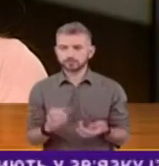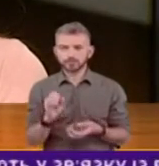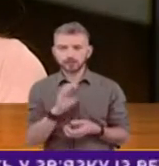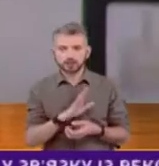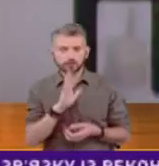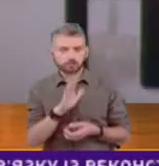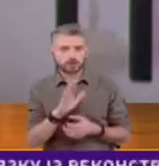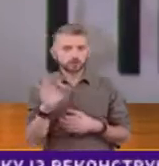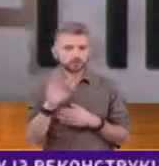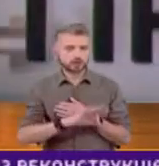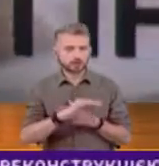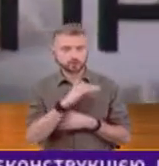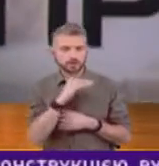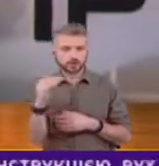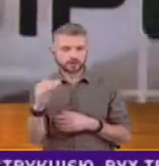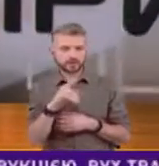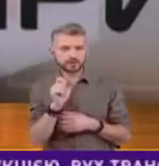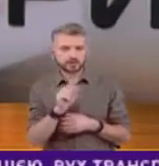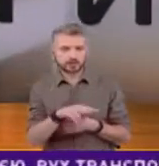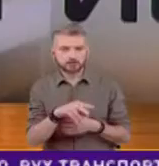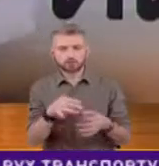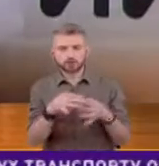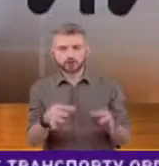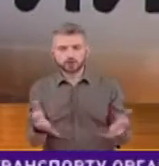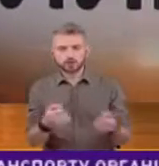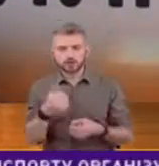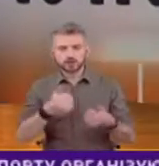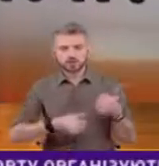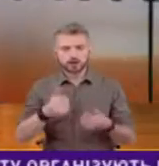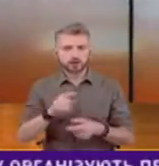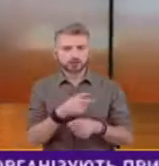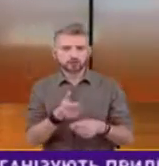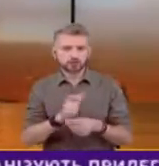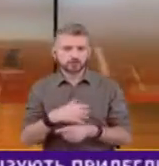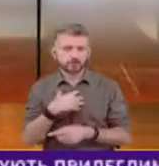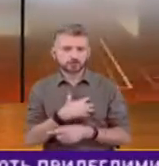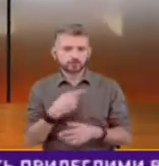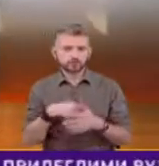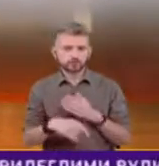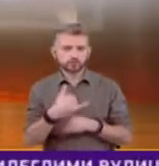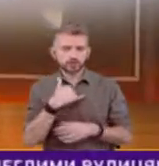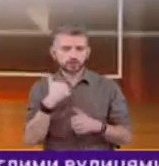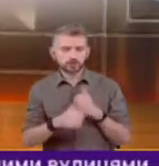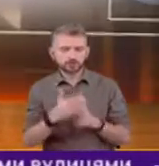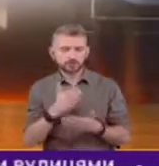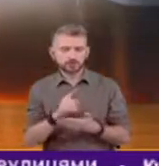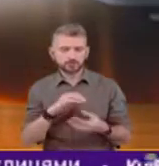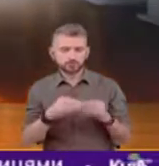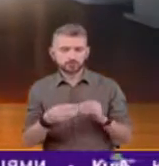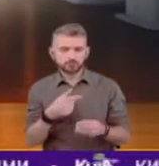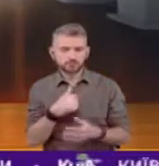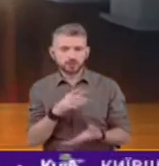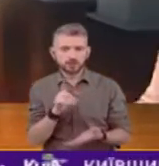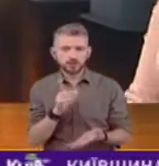європейського або західного рівня зал, який дозволяє приймати і змагання, що дуже важливо, тому що в нас часто є з цим проблема, що ми